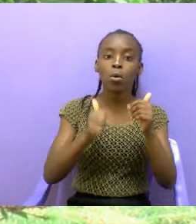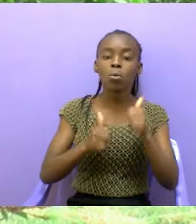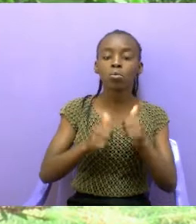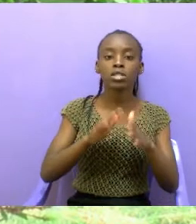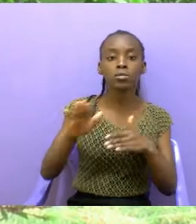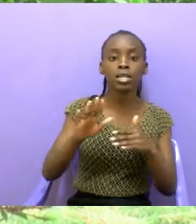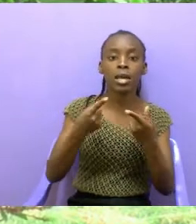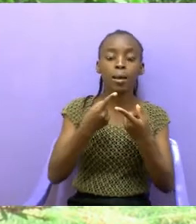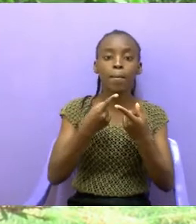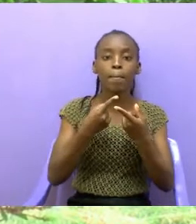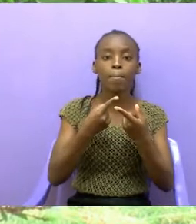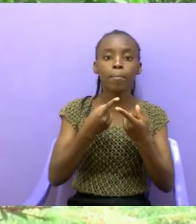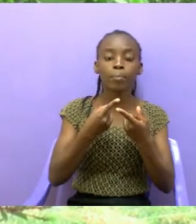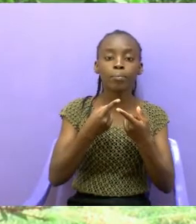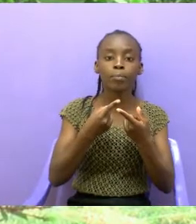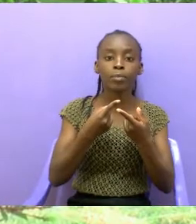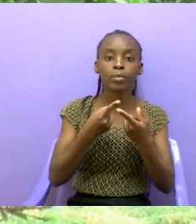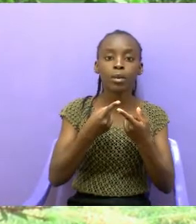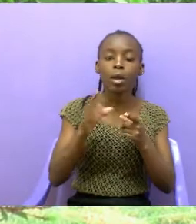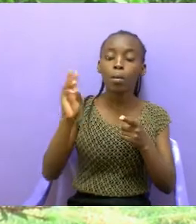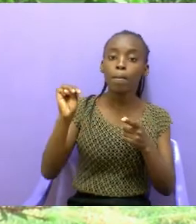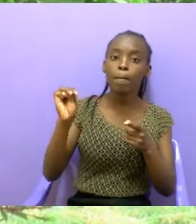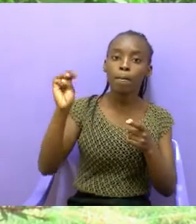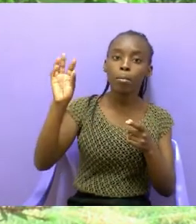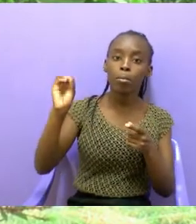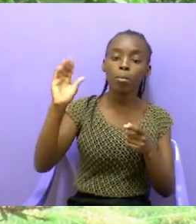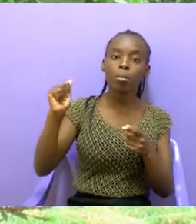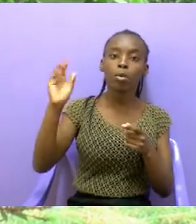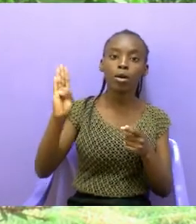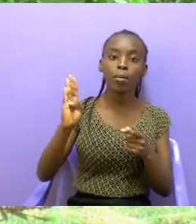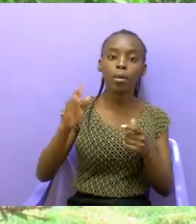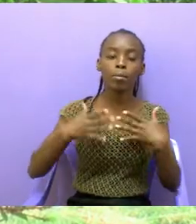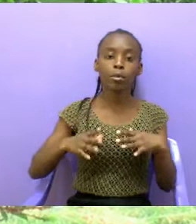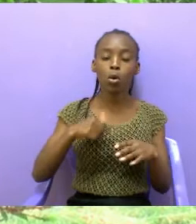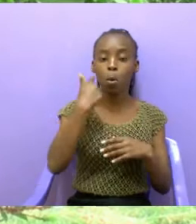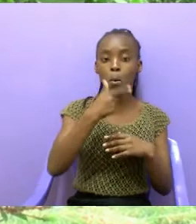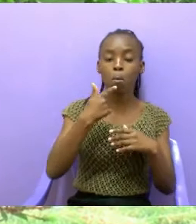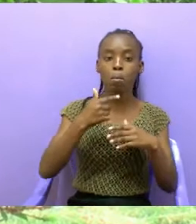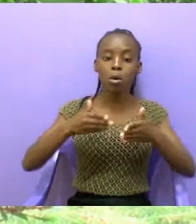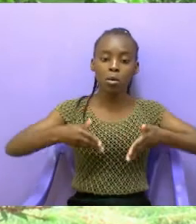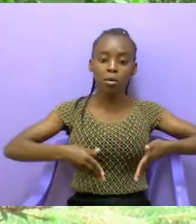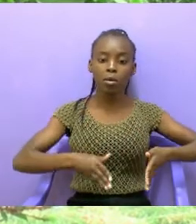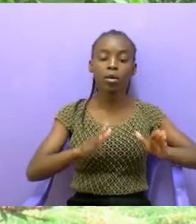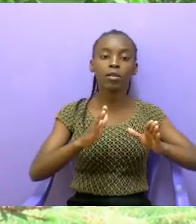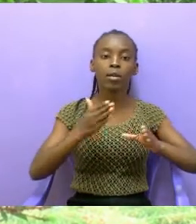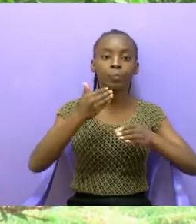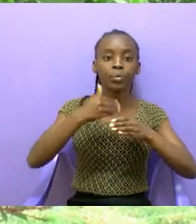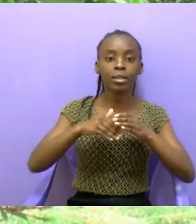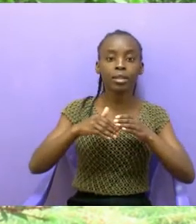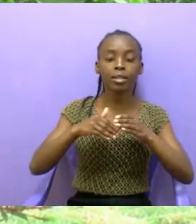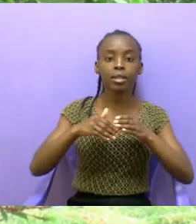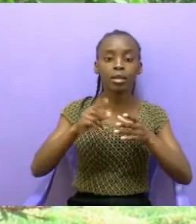lakini wa Moabu ni watu wa aina gani? Wa Moabu ni watu ambao walizaliwa kati ya uhusiano wa baba na msichana